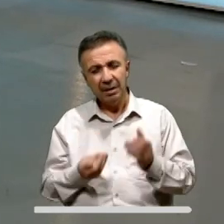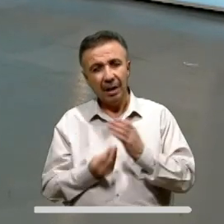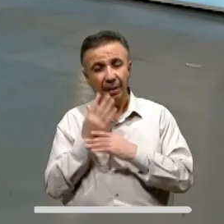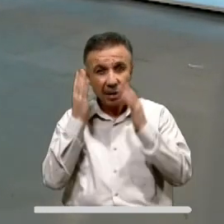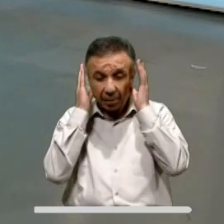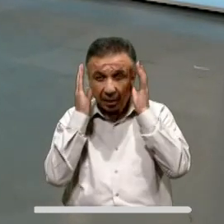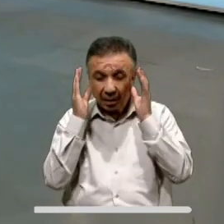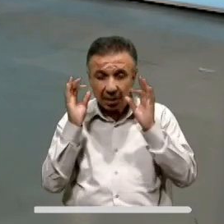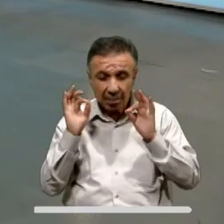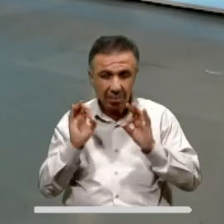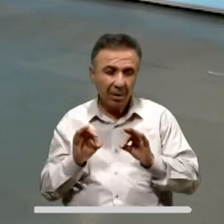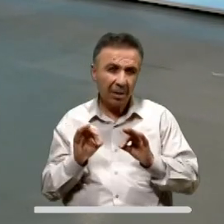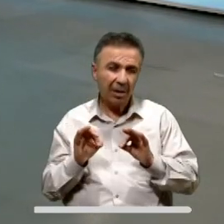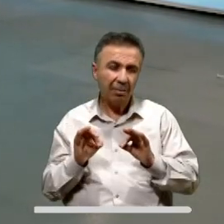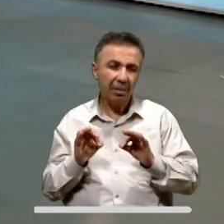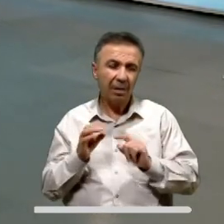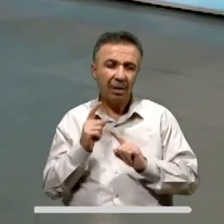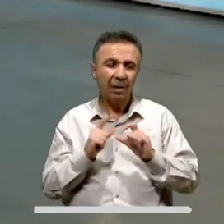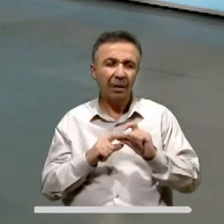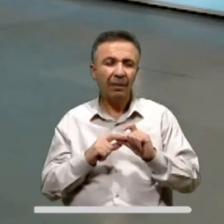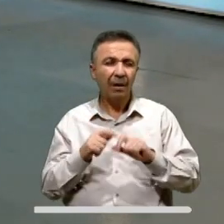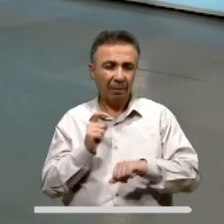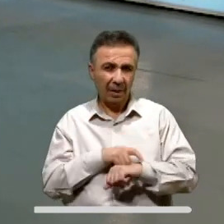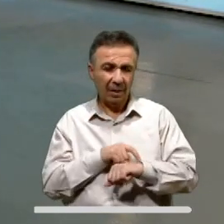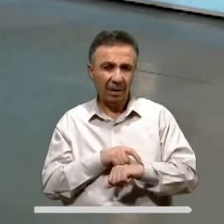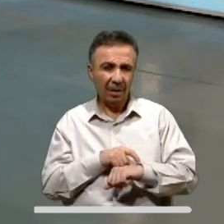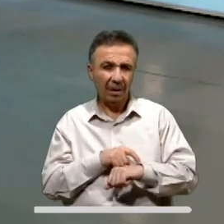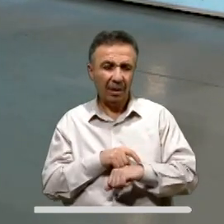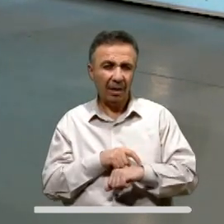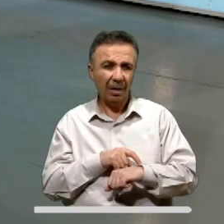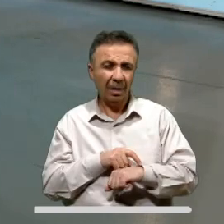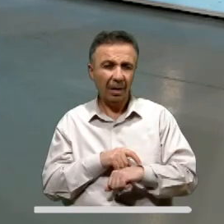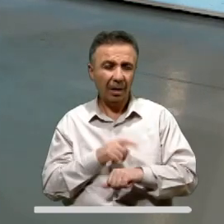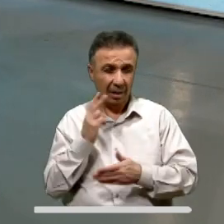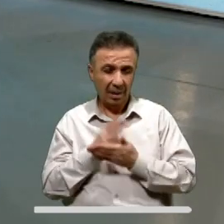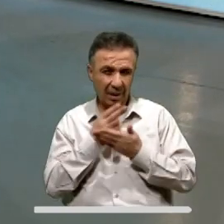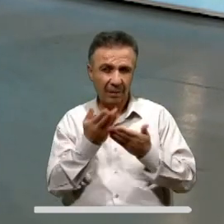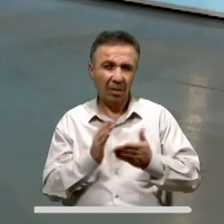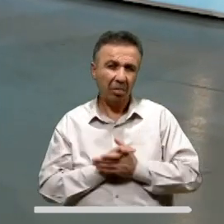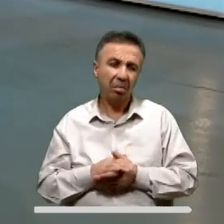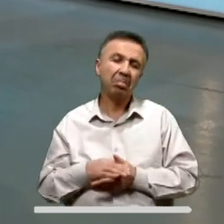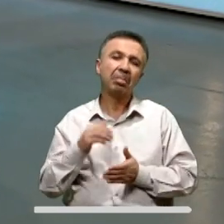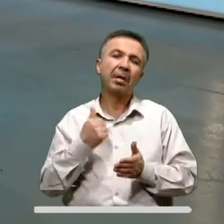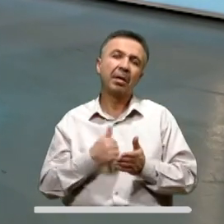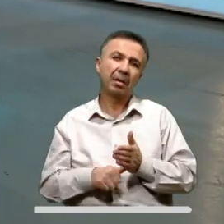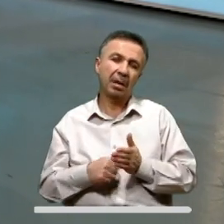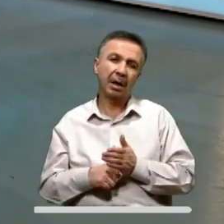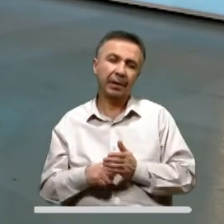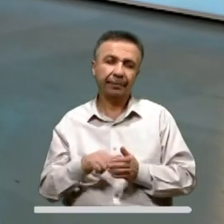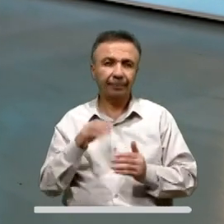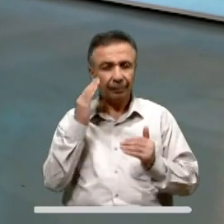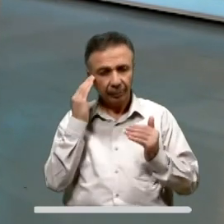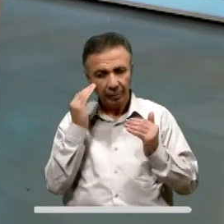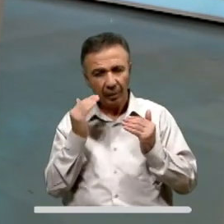başladığımız isfar vakti evet, var ya. Evet. O vakti esas alanlar var. O da ne tarihi efendim